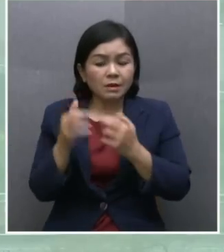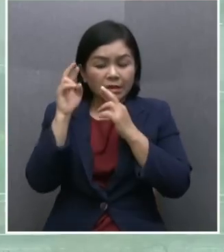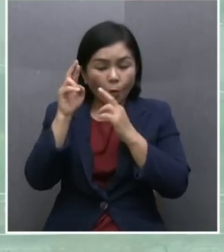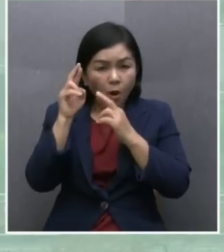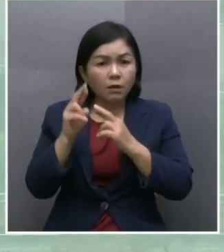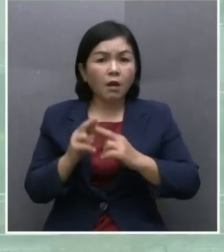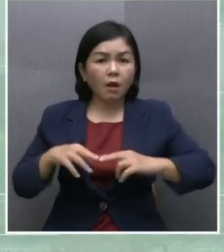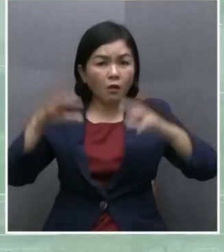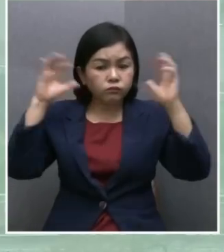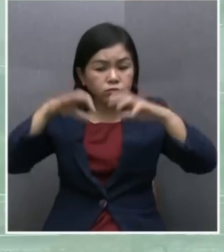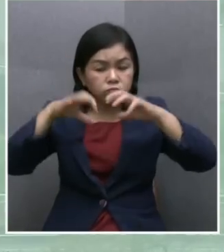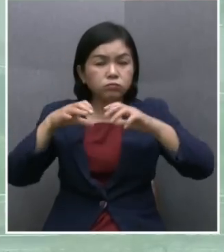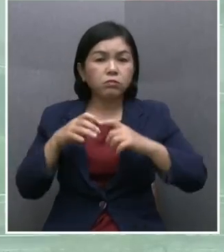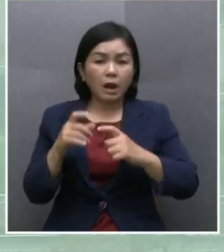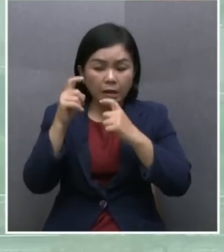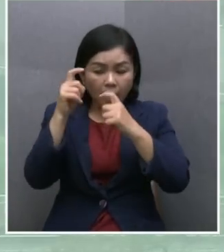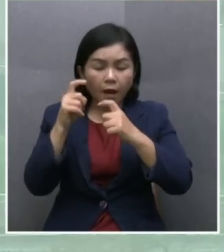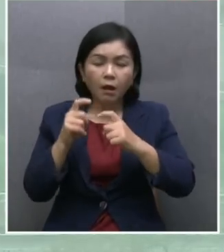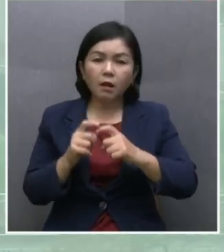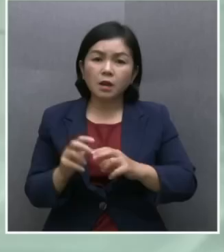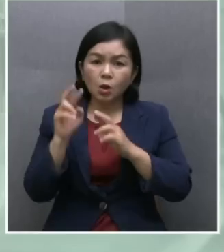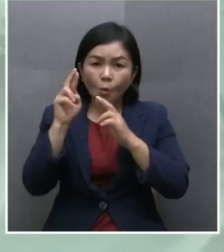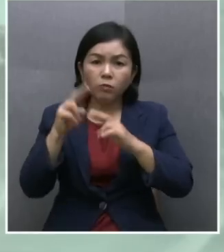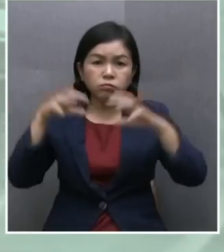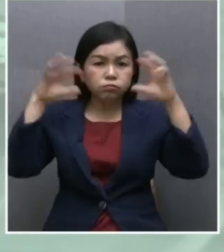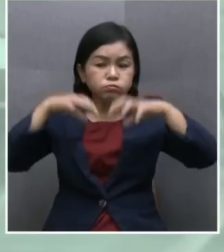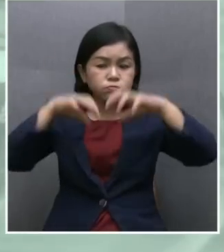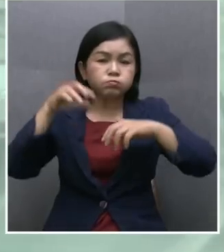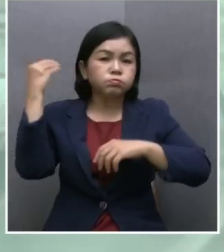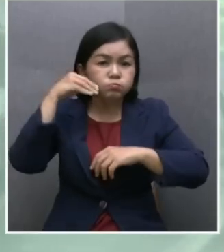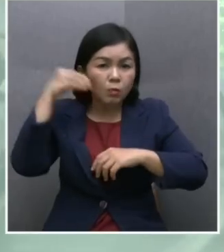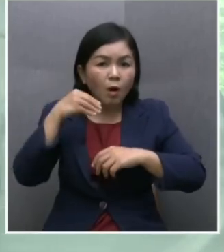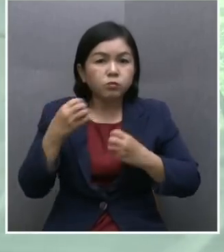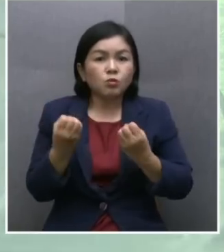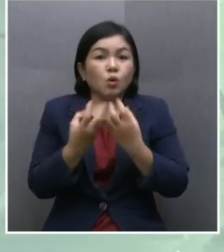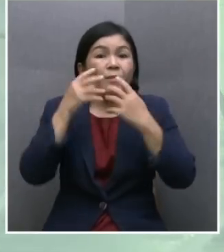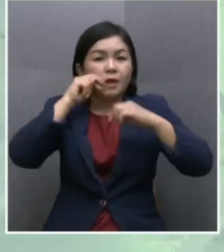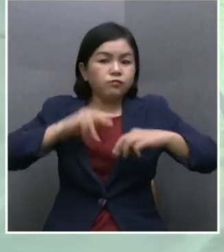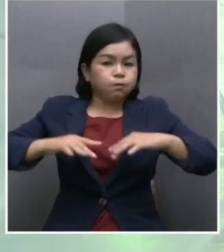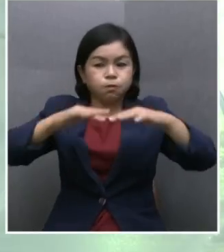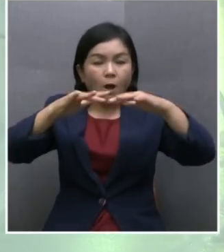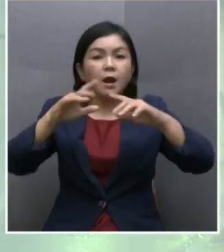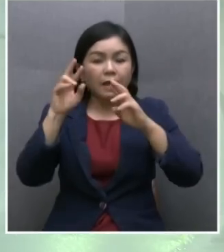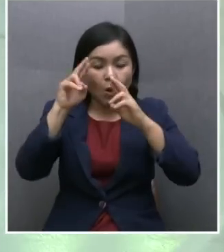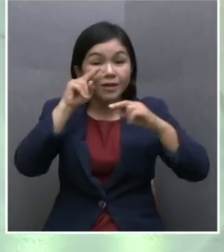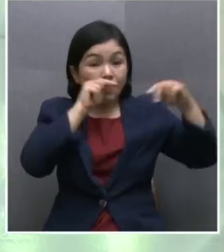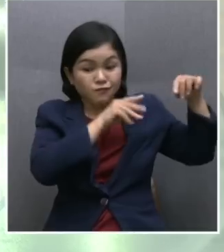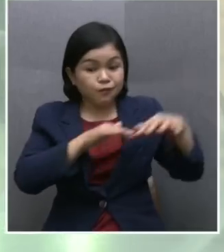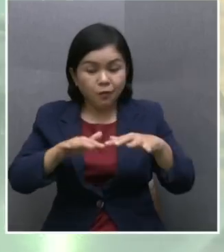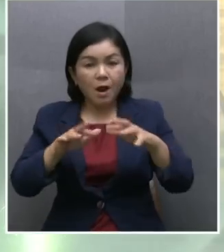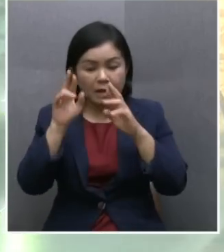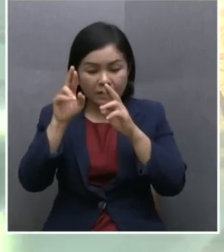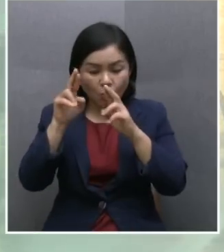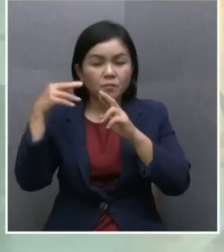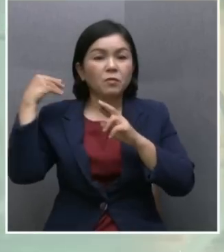จากฝนตกหนักถึงหนักมากและฝนที่ตกสะสมซึ่งอาจทำให้เกิดน้ำท่วมฉับพลันน้ำป่าหลหลากโดยเฉพาะอย่าง